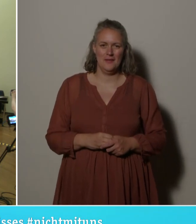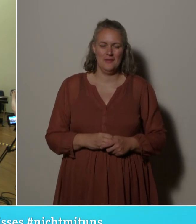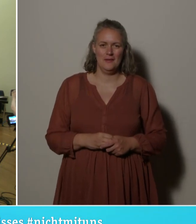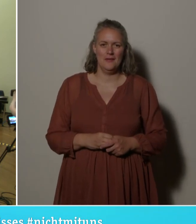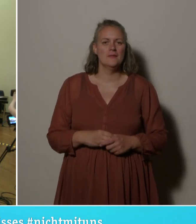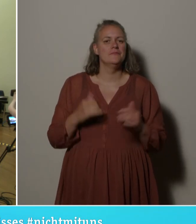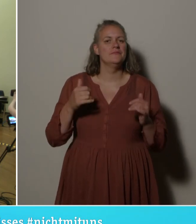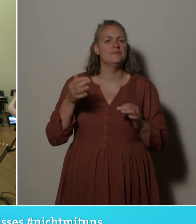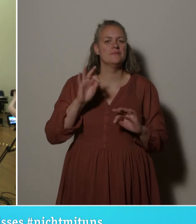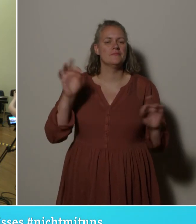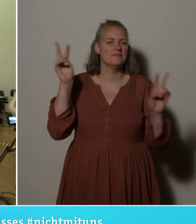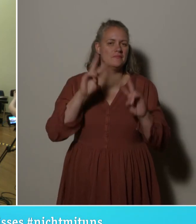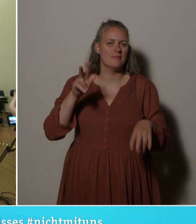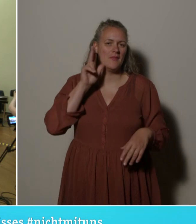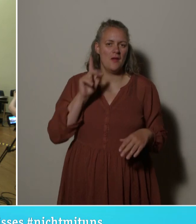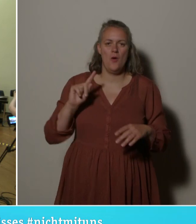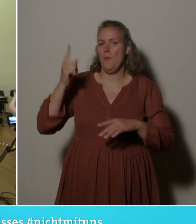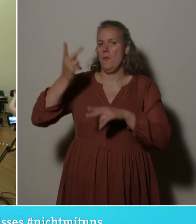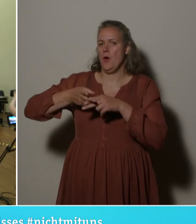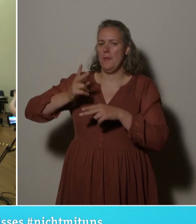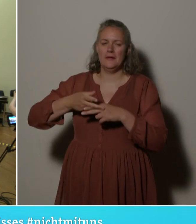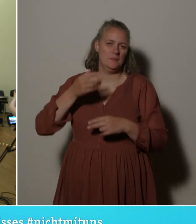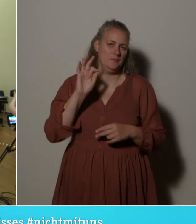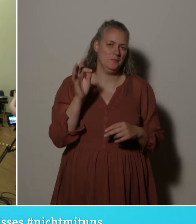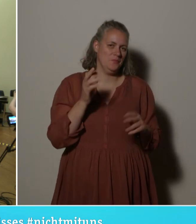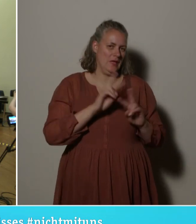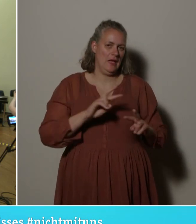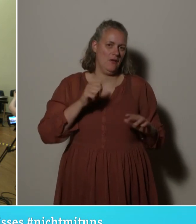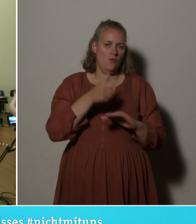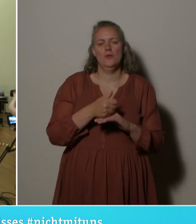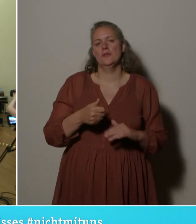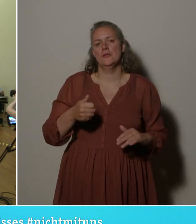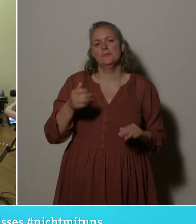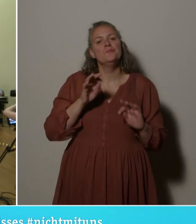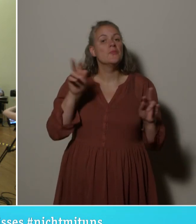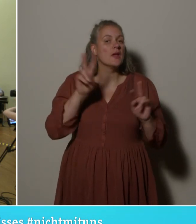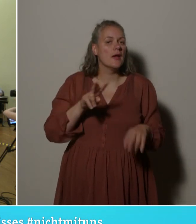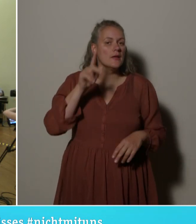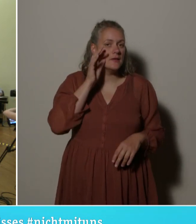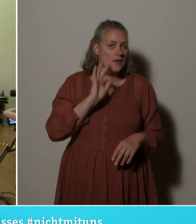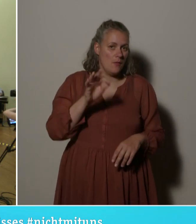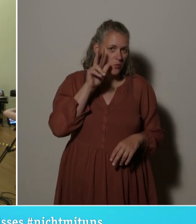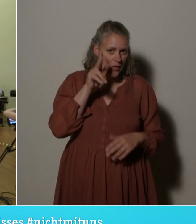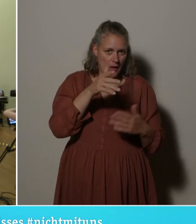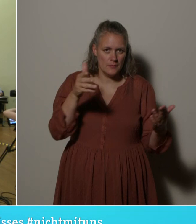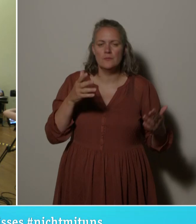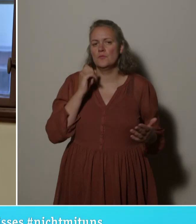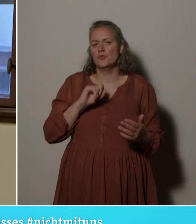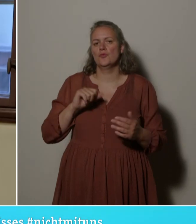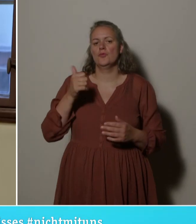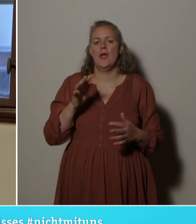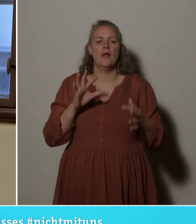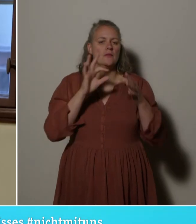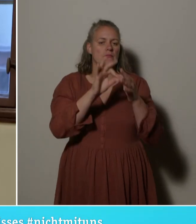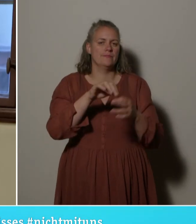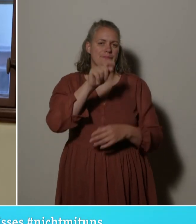Ja, sehr geehrter Herr Oberbürgermeister, sehr geehrter Herr Vorsitzender, meine sehr geehrten Damen und Herren. Ich will zunächst auf Sie eingehen von dem Bürgerantrag, weil